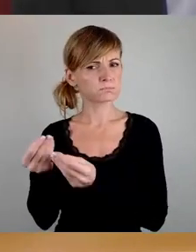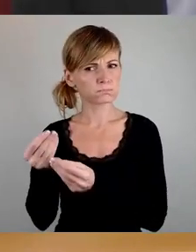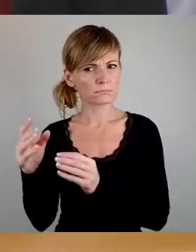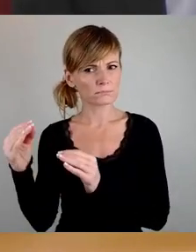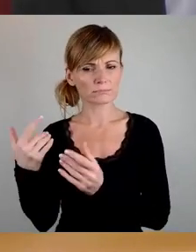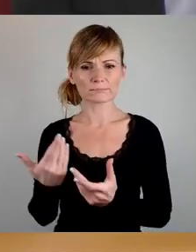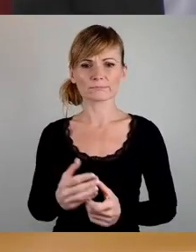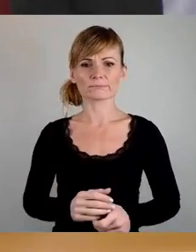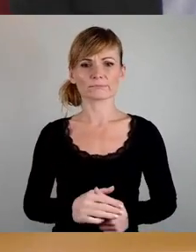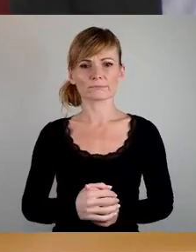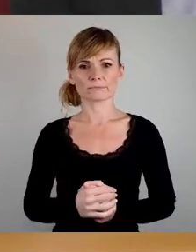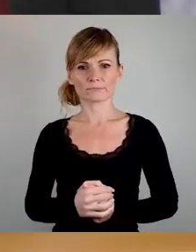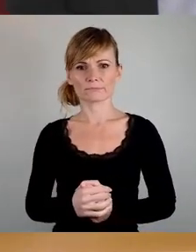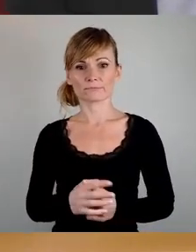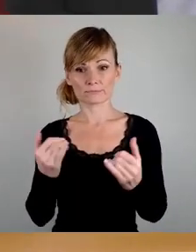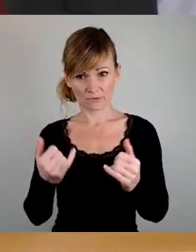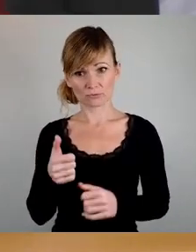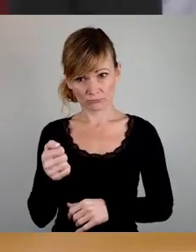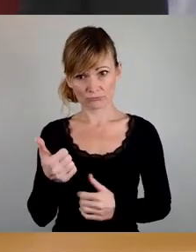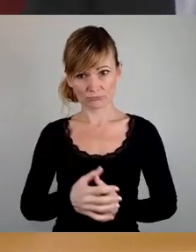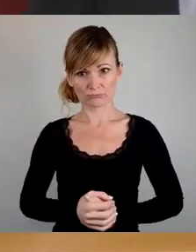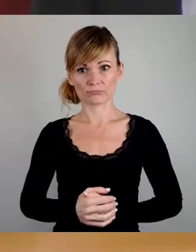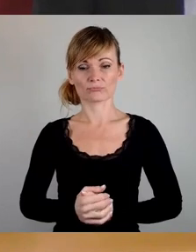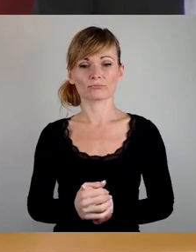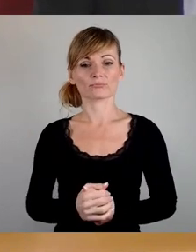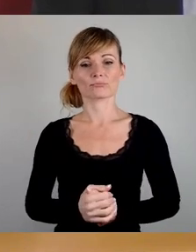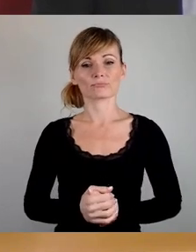um das Stimmzeichen.